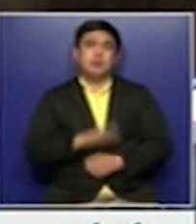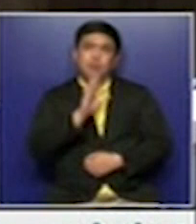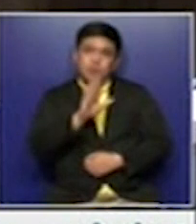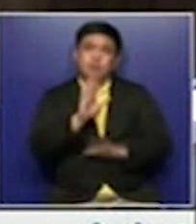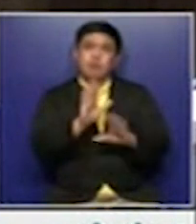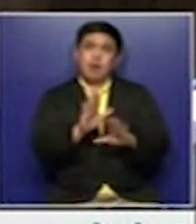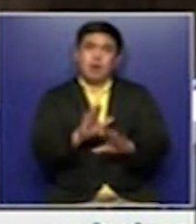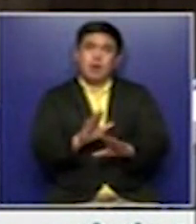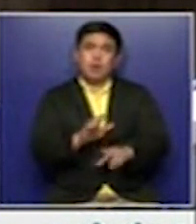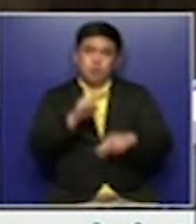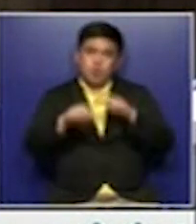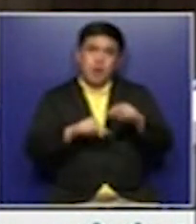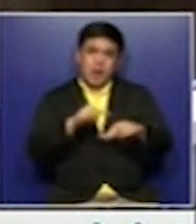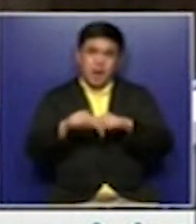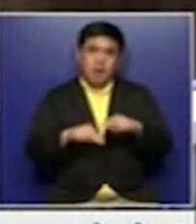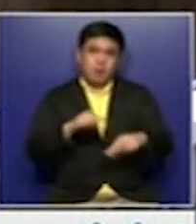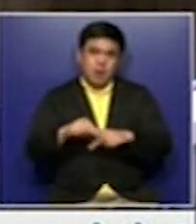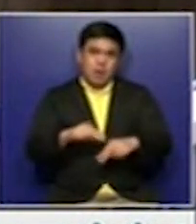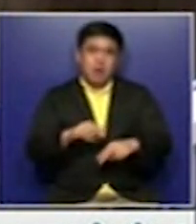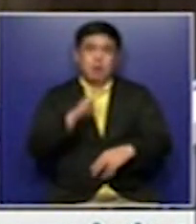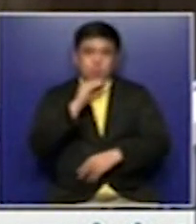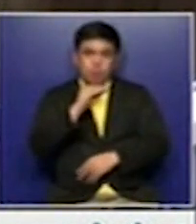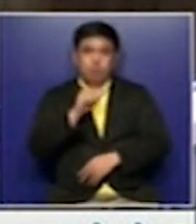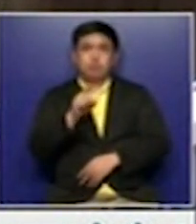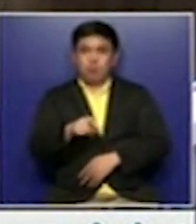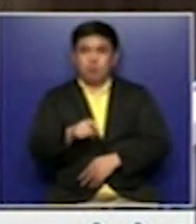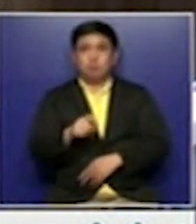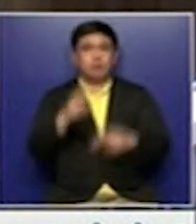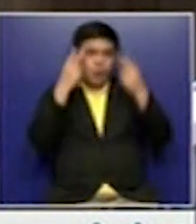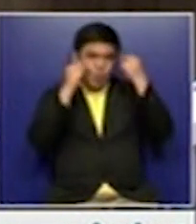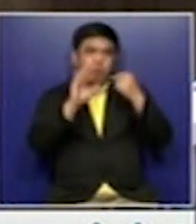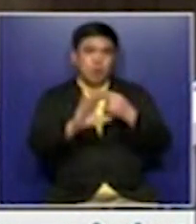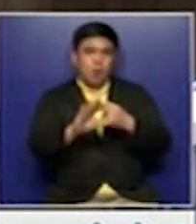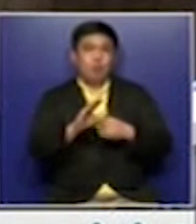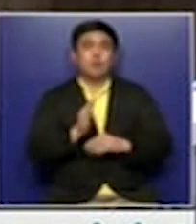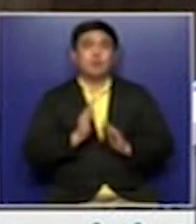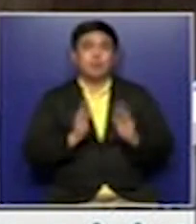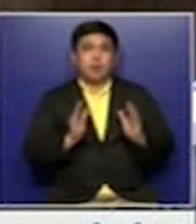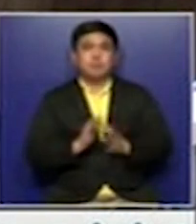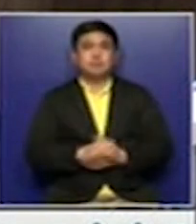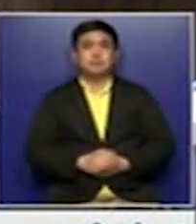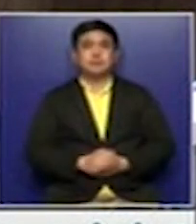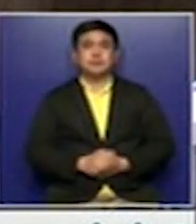านได้กรุณาควบคุมการใช้หรือการพูดคุยของท่านนายกรัฐมนตรีด้วยครับ